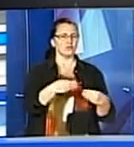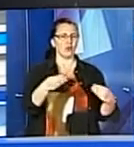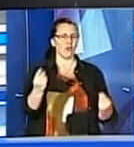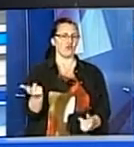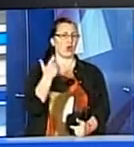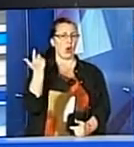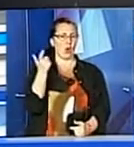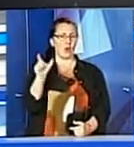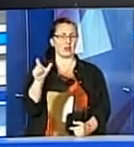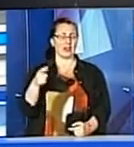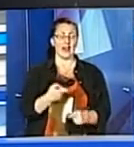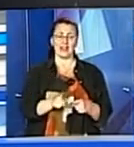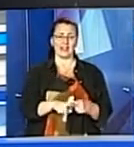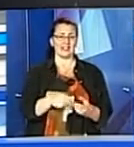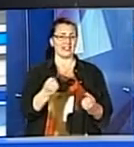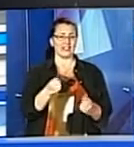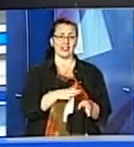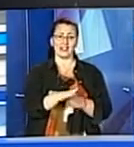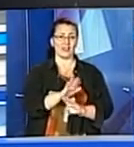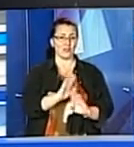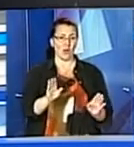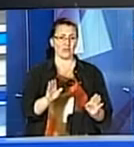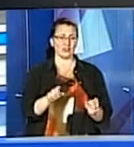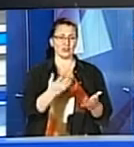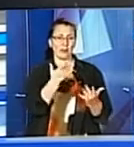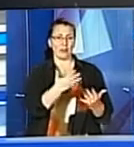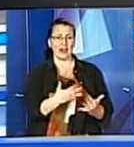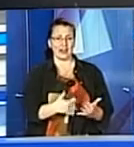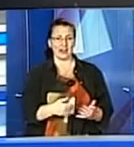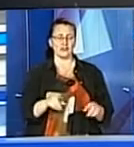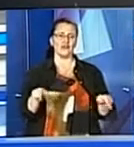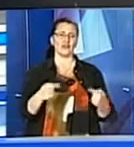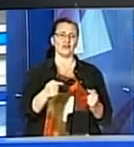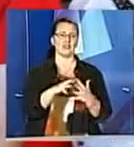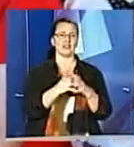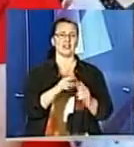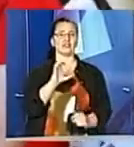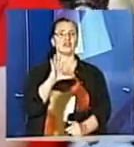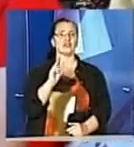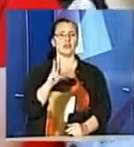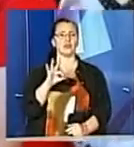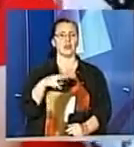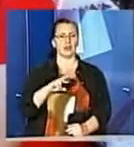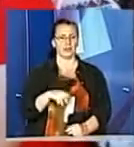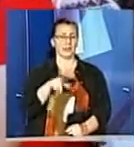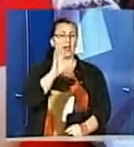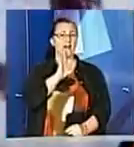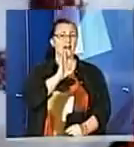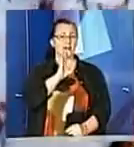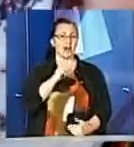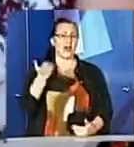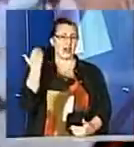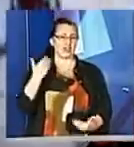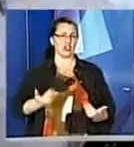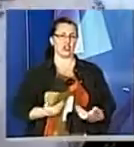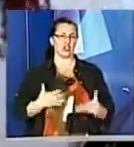І це ще не повна атмосфера свята, яку створили в селі Соколя. Пані Ярослава раніше жила у Львові, а